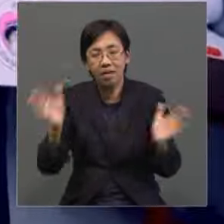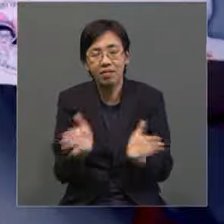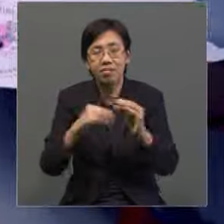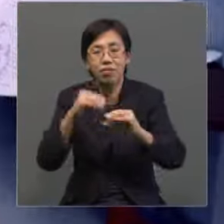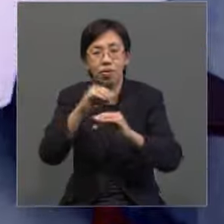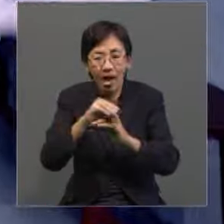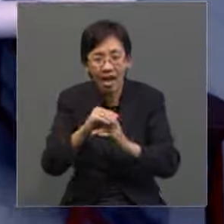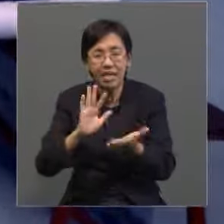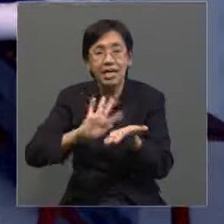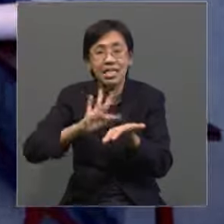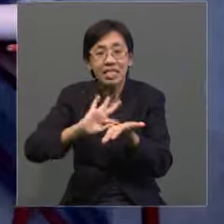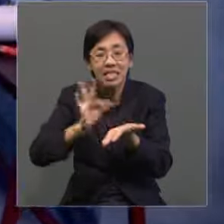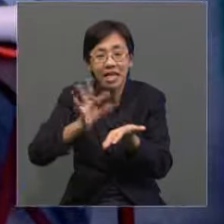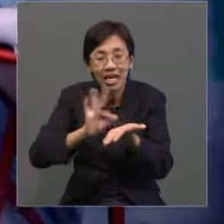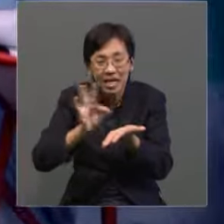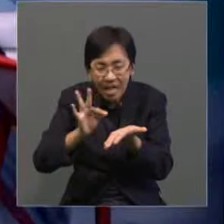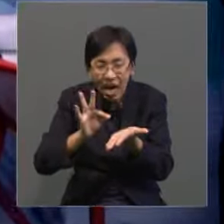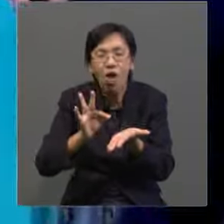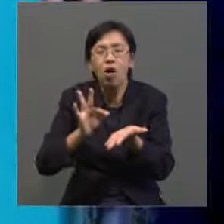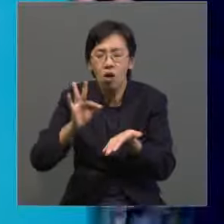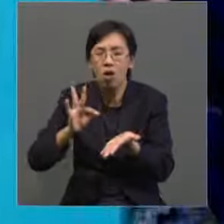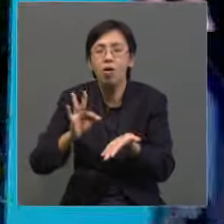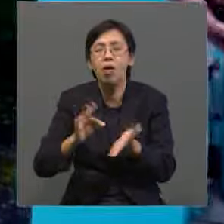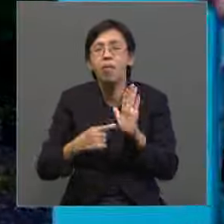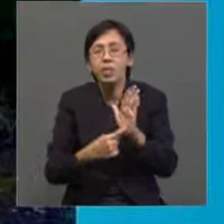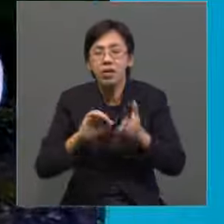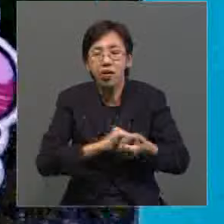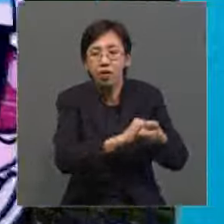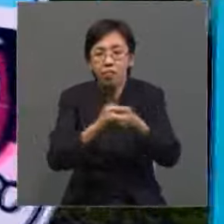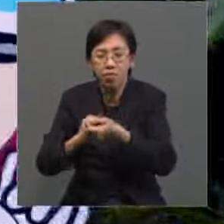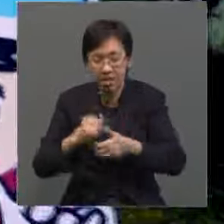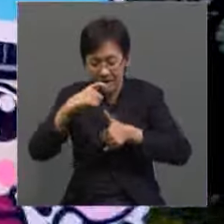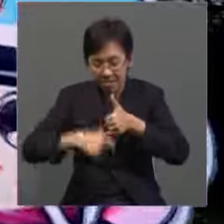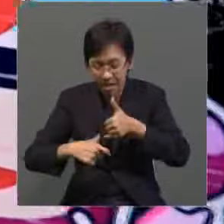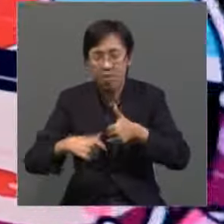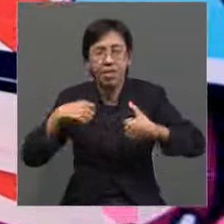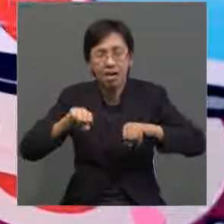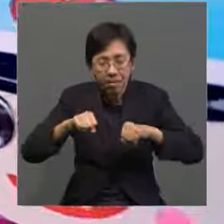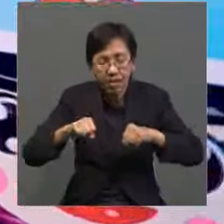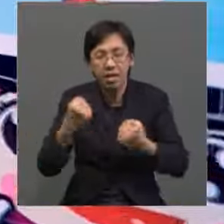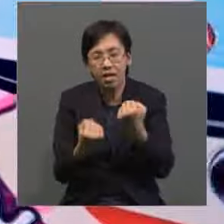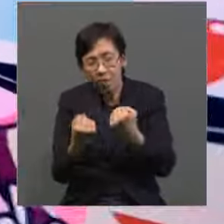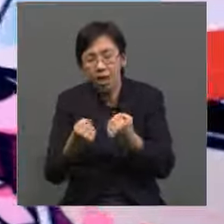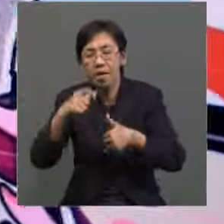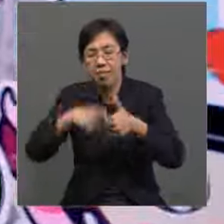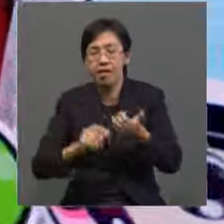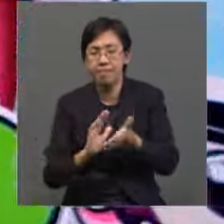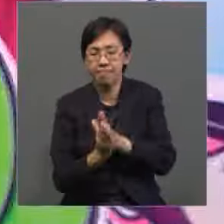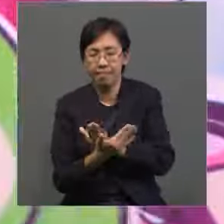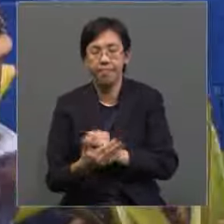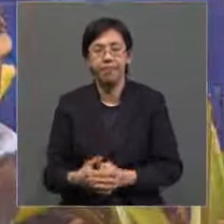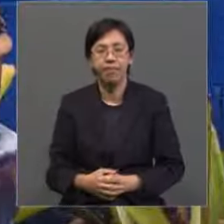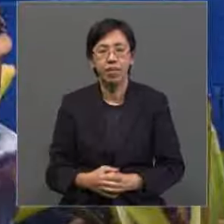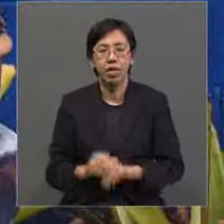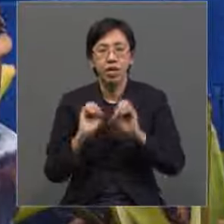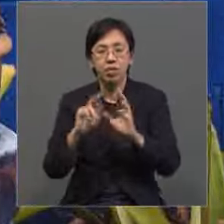ใช้สติ๊กเกอร์เป็นสัญลักษณ์ของความร่วมมือและการปรับเปลี่ยนพฤติกรรมขับขี ่หลังจากเราสอนวิ